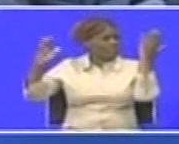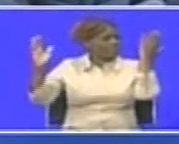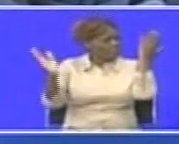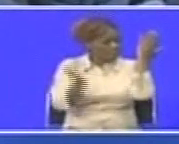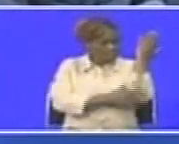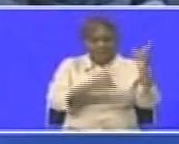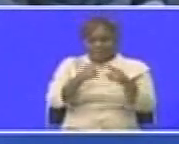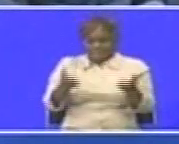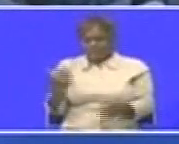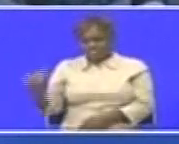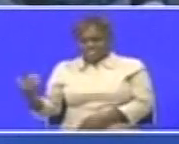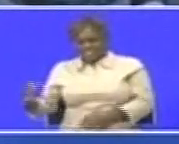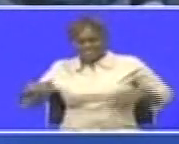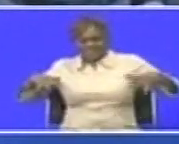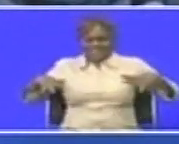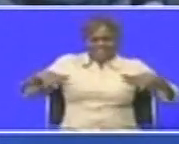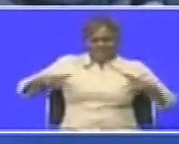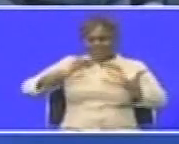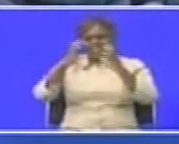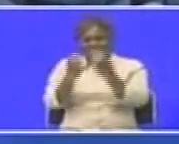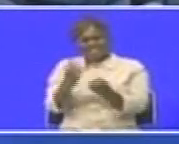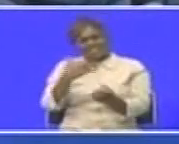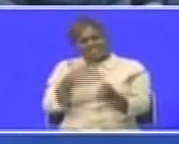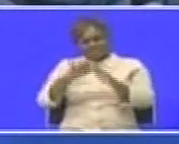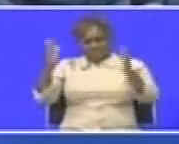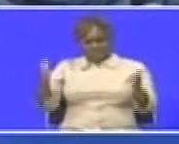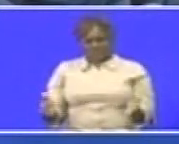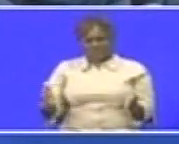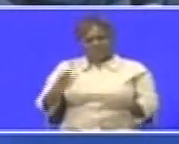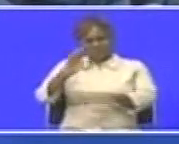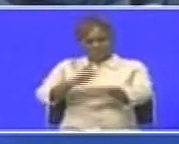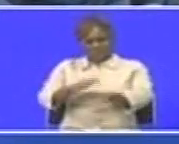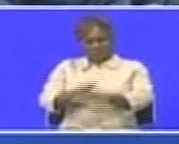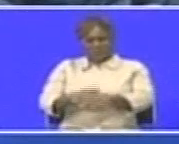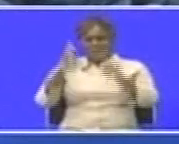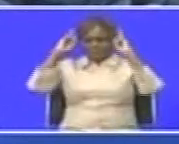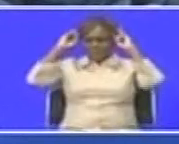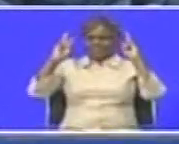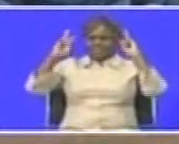lakini sasa wanafunzi wanajivunia madarasa na madawati yanayostahili.